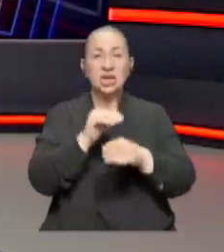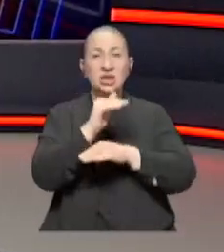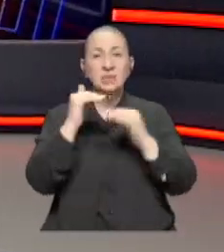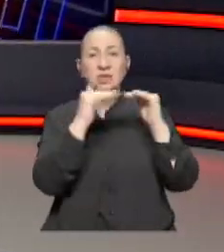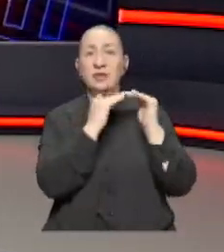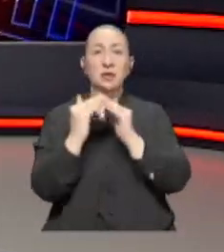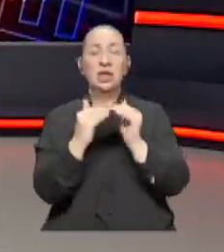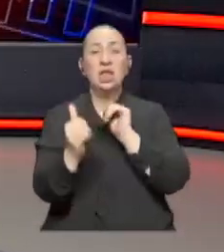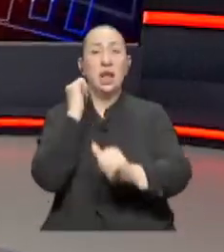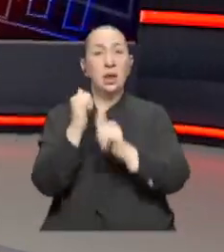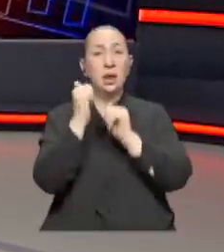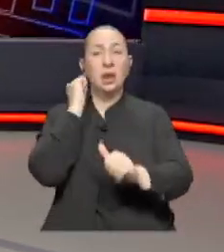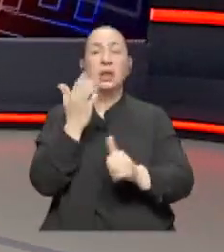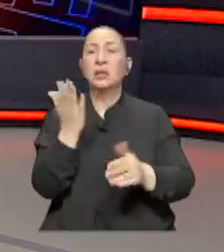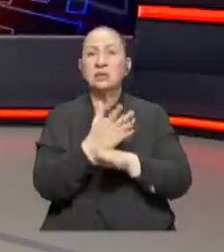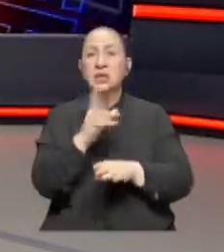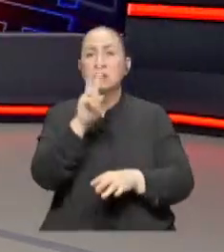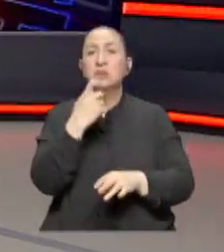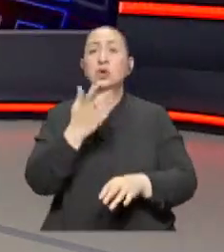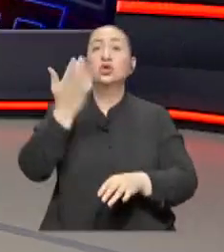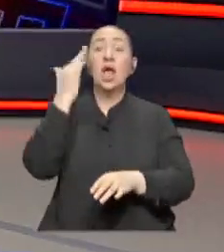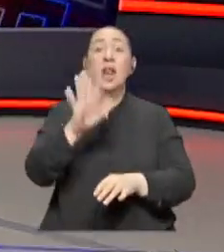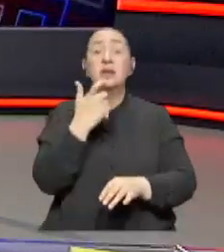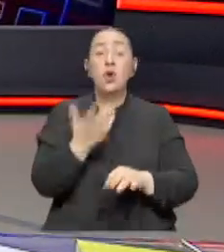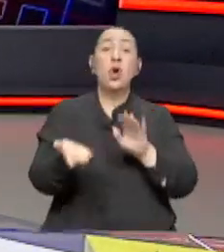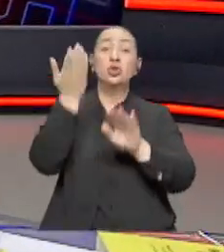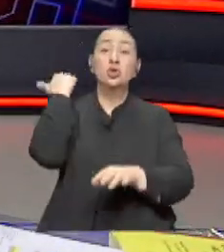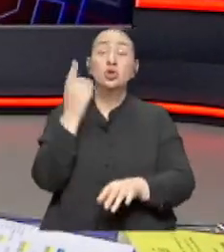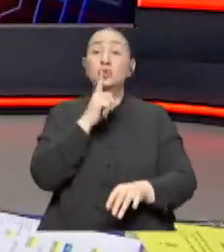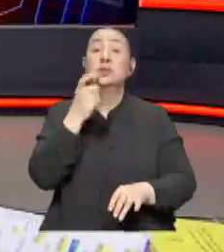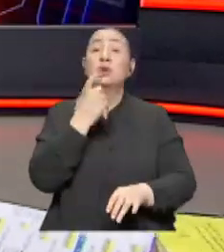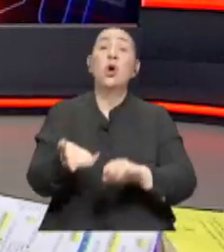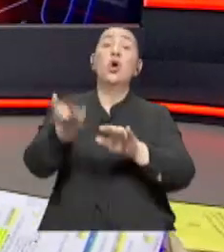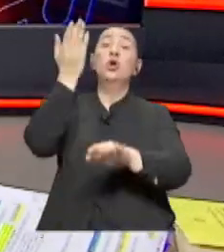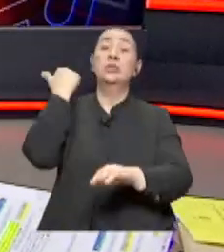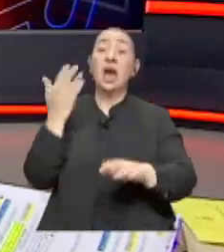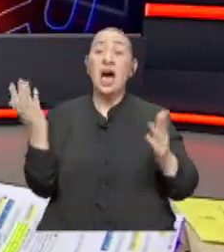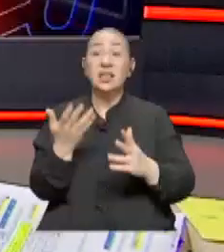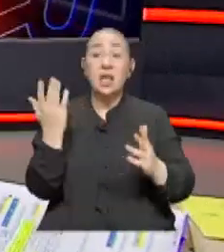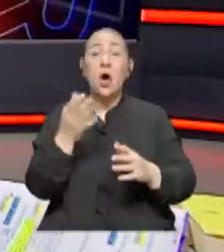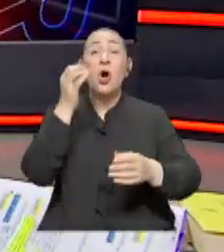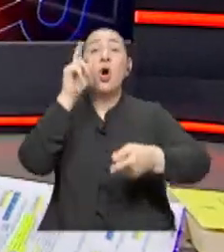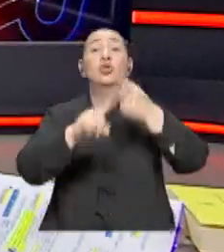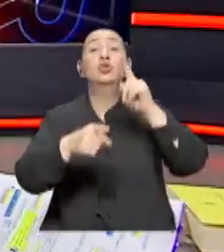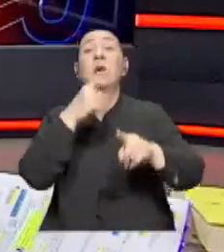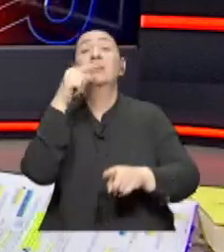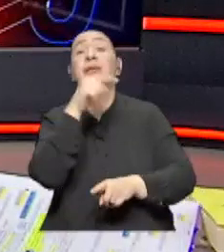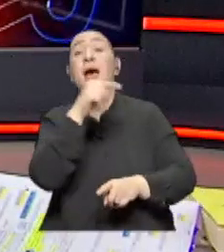gidiyor. Nasıl geri gidiyor? 20 yıl öncesine, 50 yıl öncesine, 100 yıl öncesine, hatta